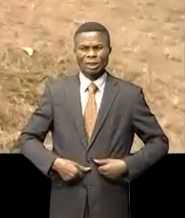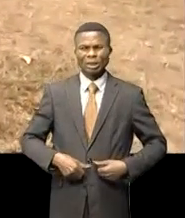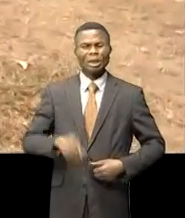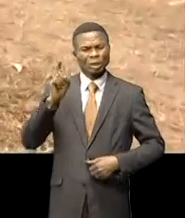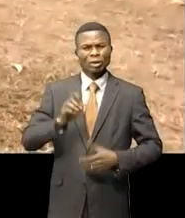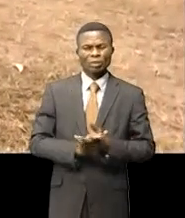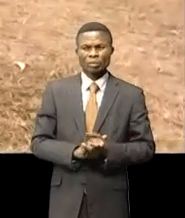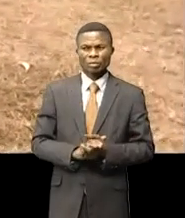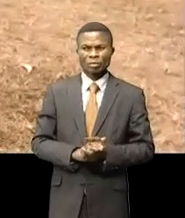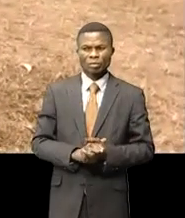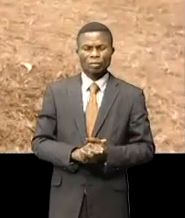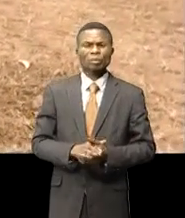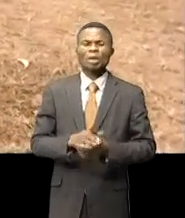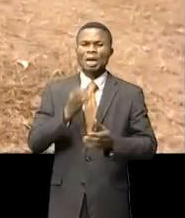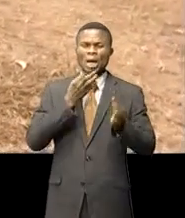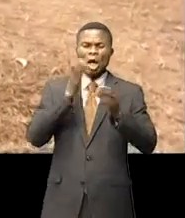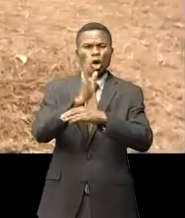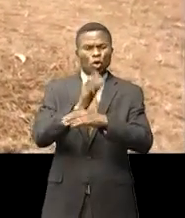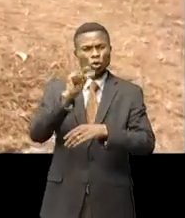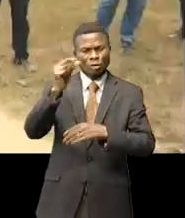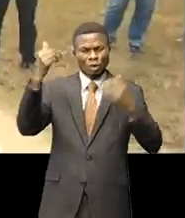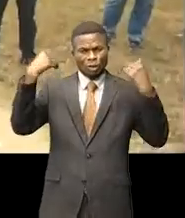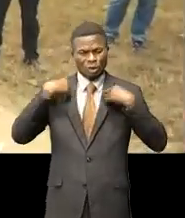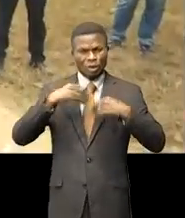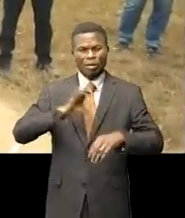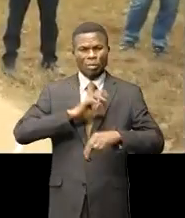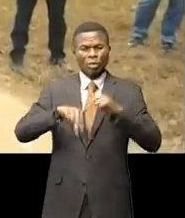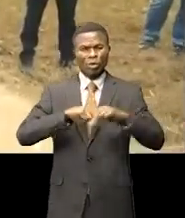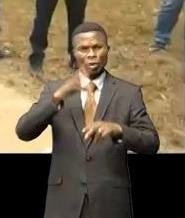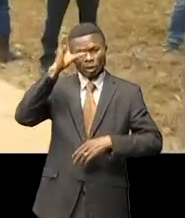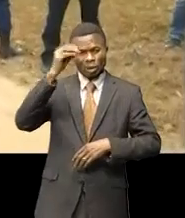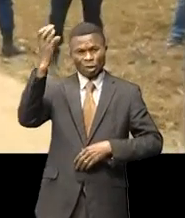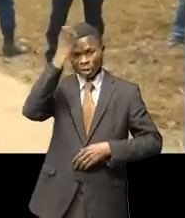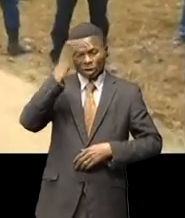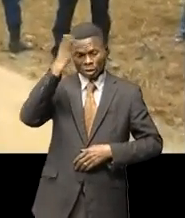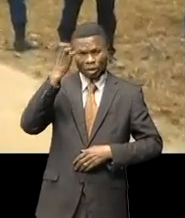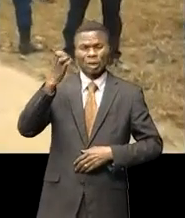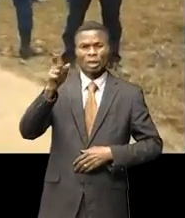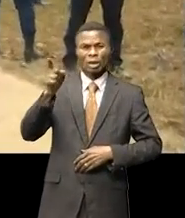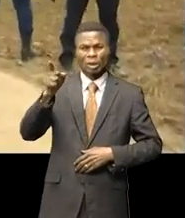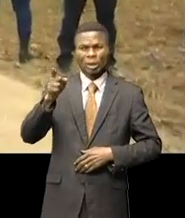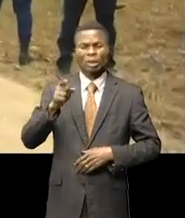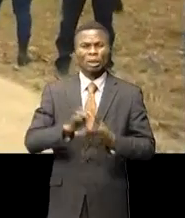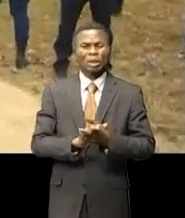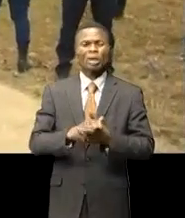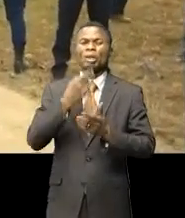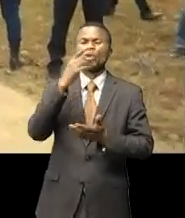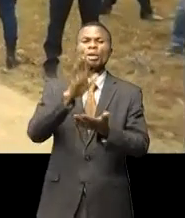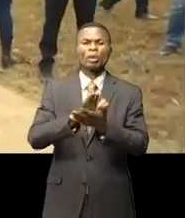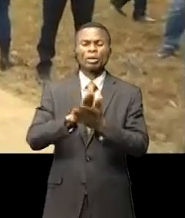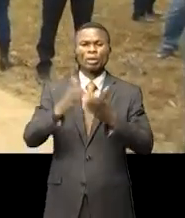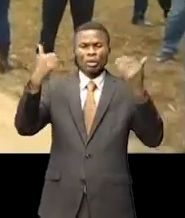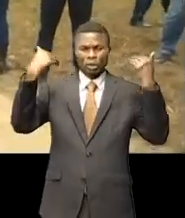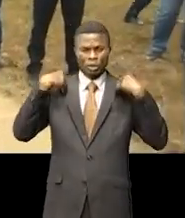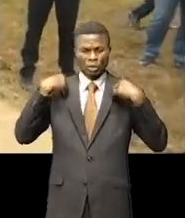Après une brève introduction du commissaire divisionnaire de la PNC Kwilu, le général Kamana Kanold, dans laquelle il a remercié le chef